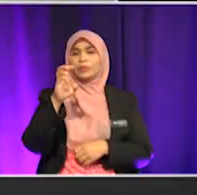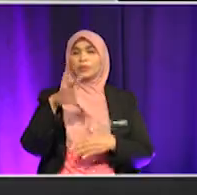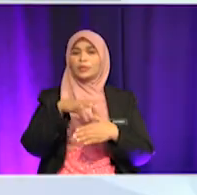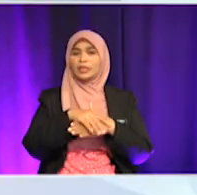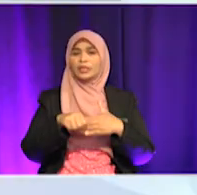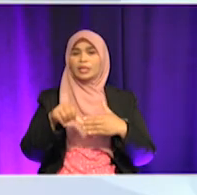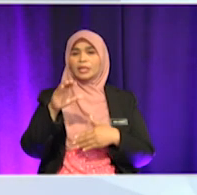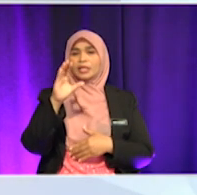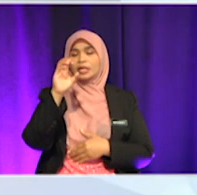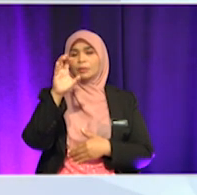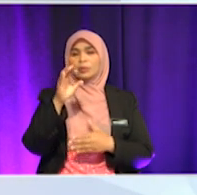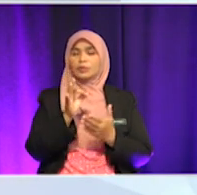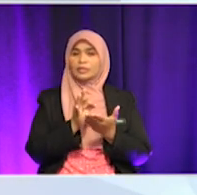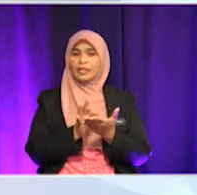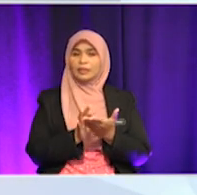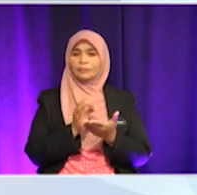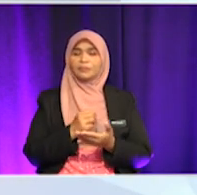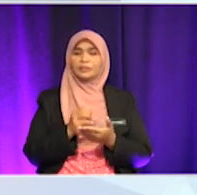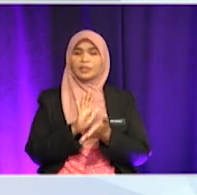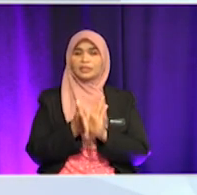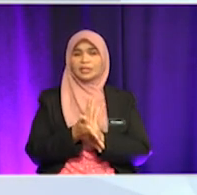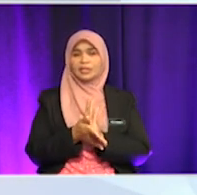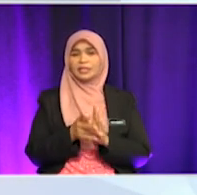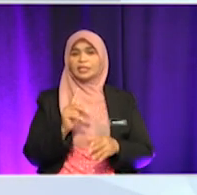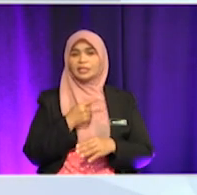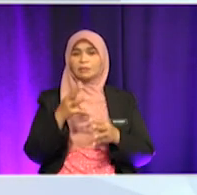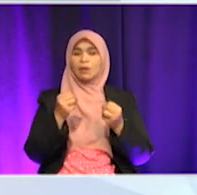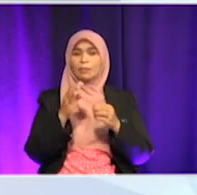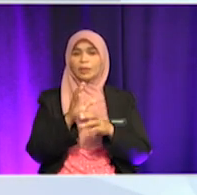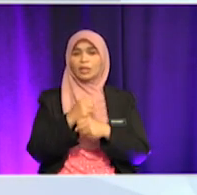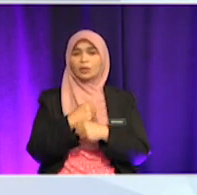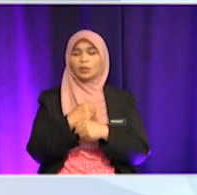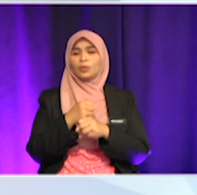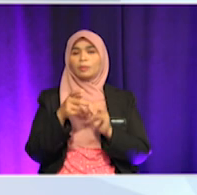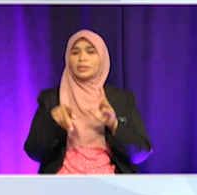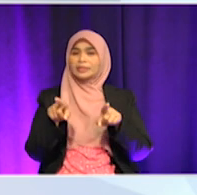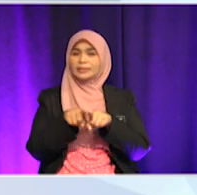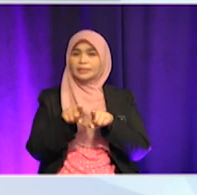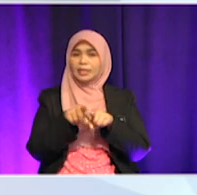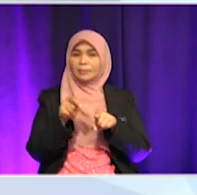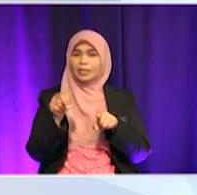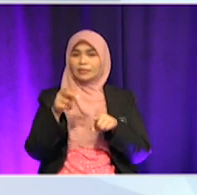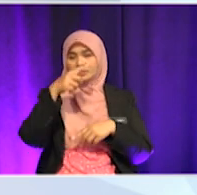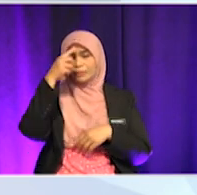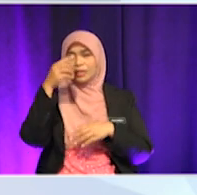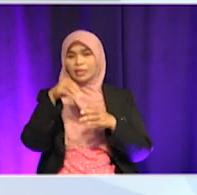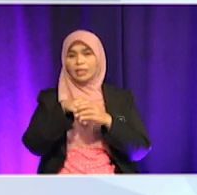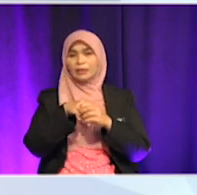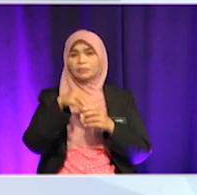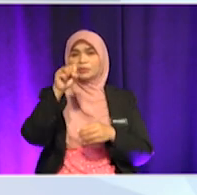RM40.50. Okey, betul. Dan bila kita nak bentukkan persamaan, okey, tadi sebab dalam soalan memang dah